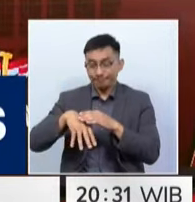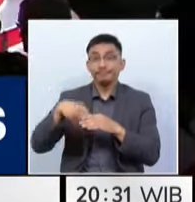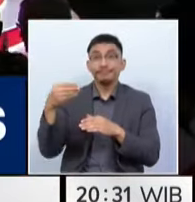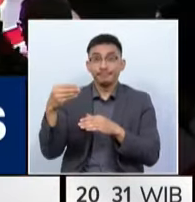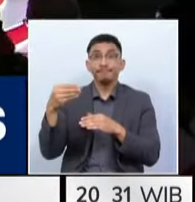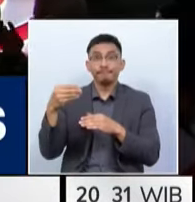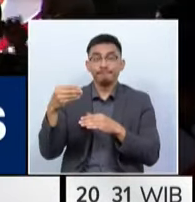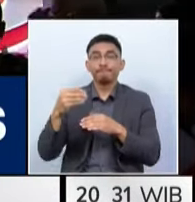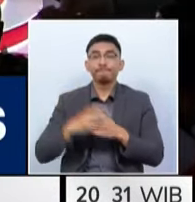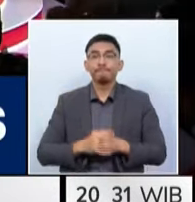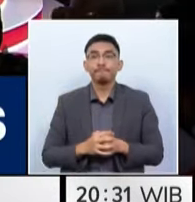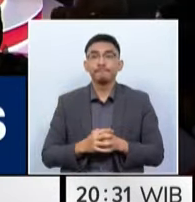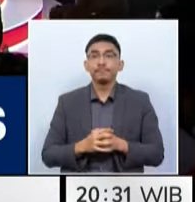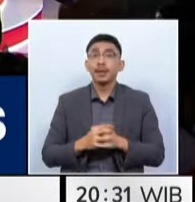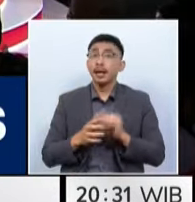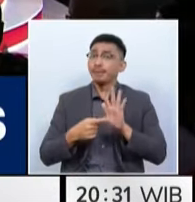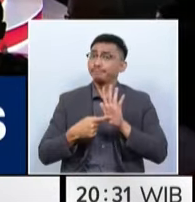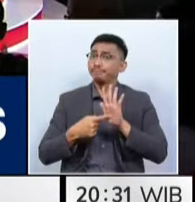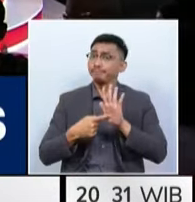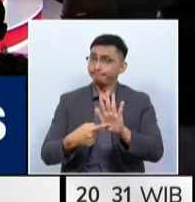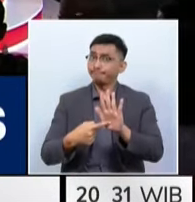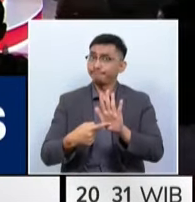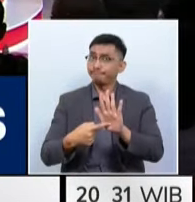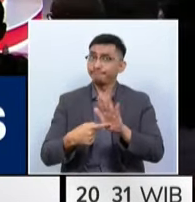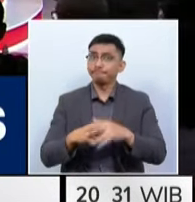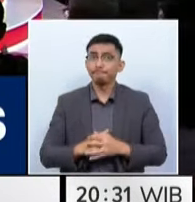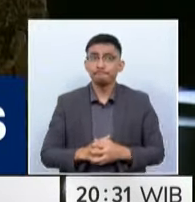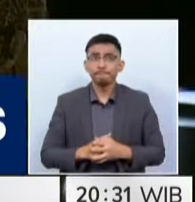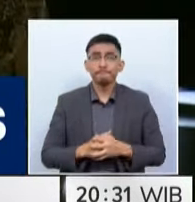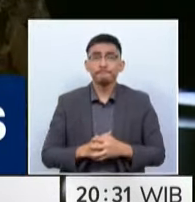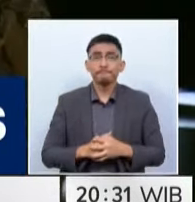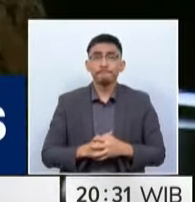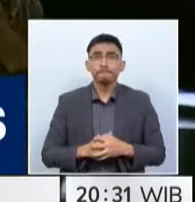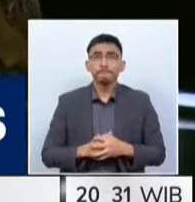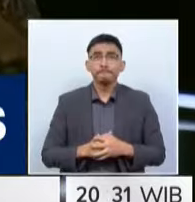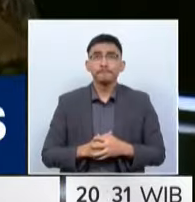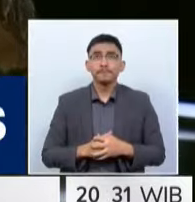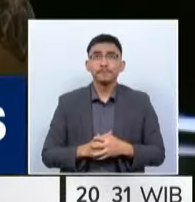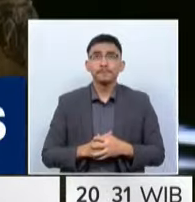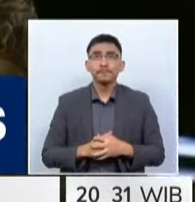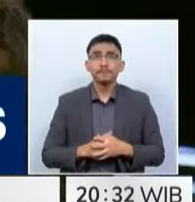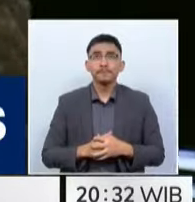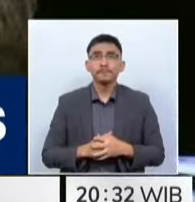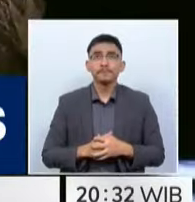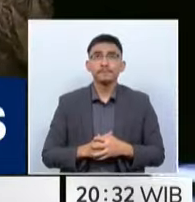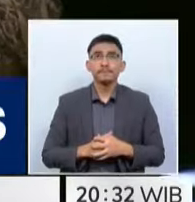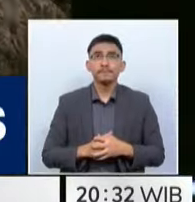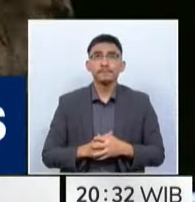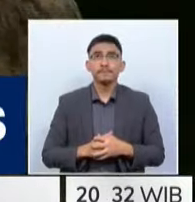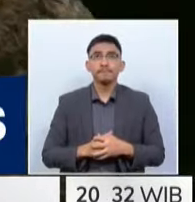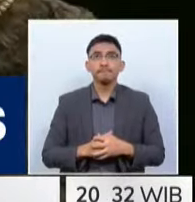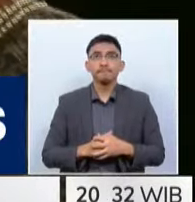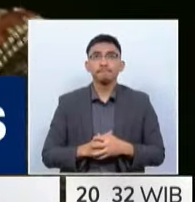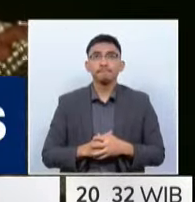fishb dan memperlihatkannya kepada eh moderator dan juga kepada hadirin serta kepada para